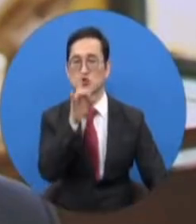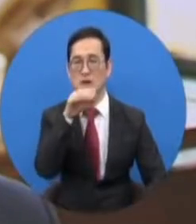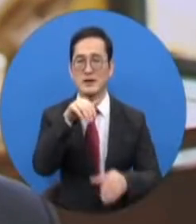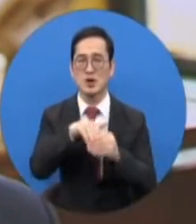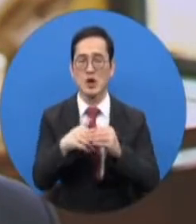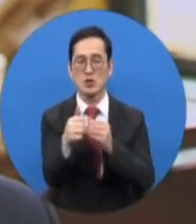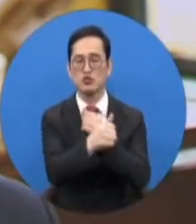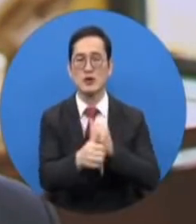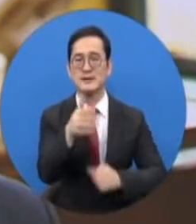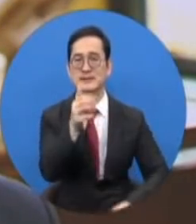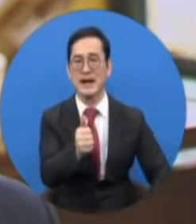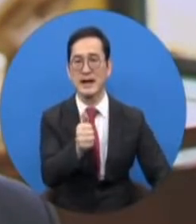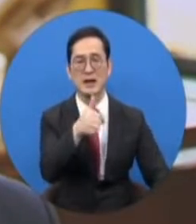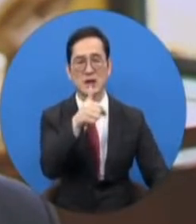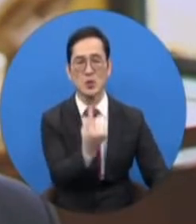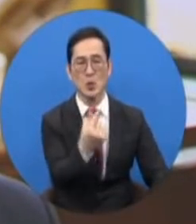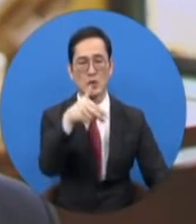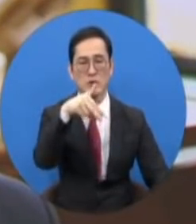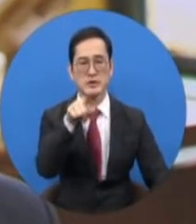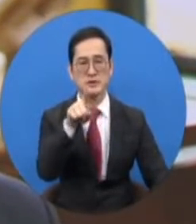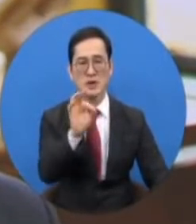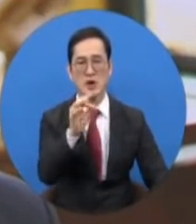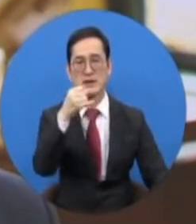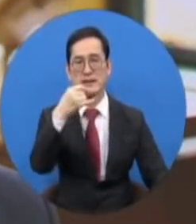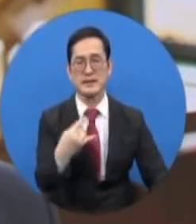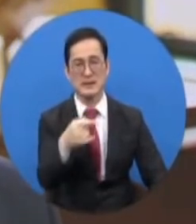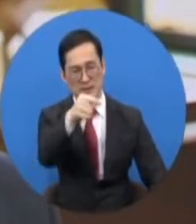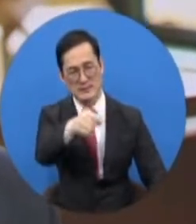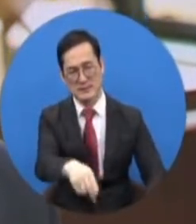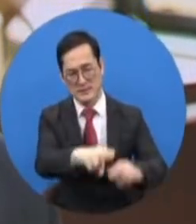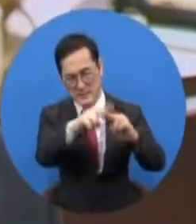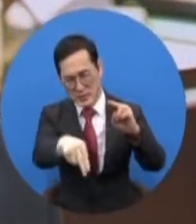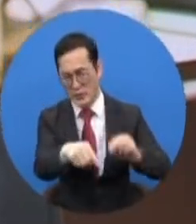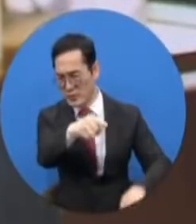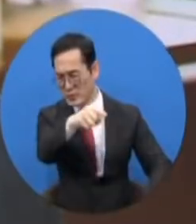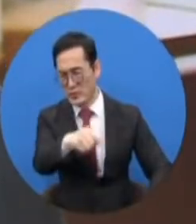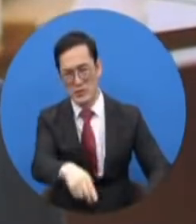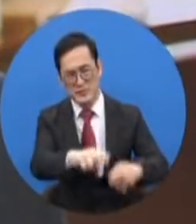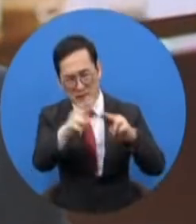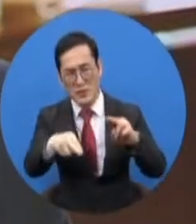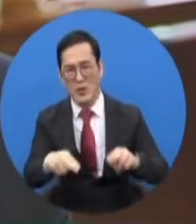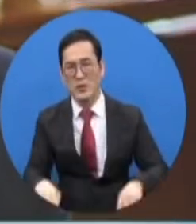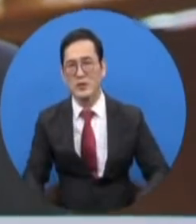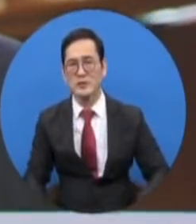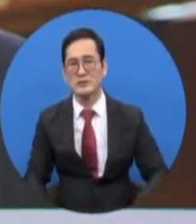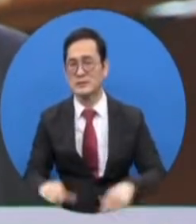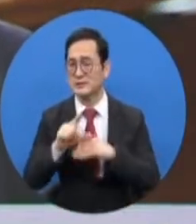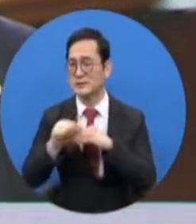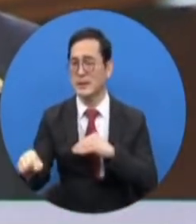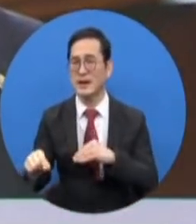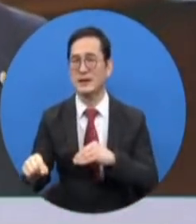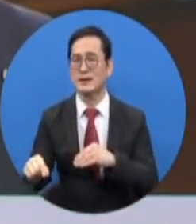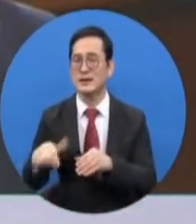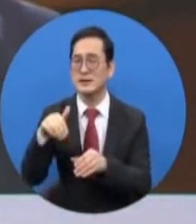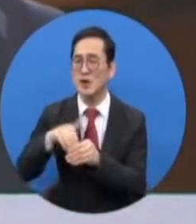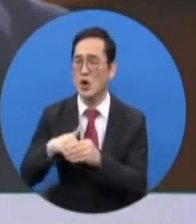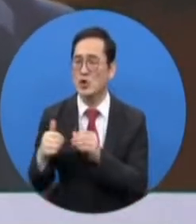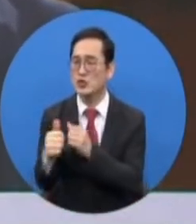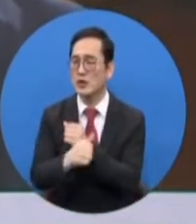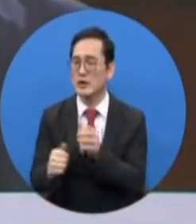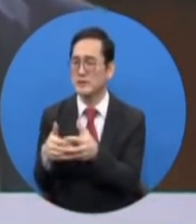중앙선관위원장 노정이 거취 표명하라. 17개 시도 선관위 상임위원단이 건의문을